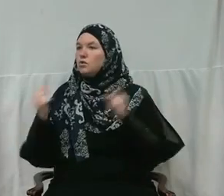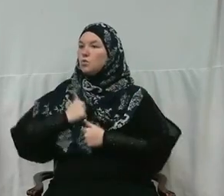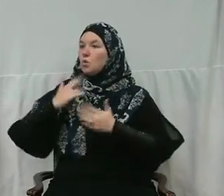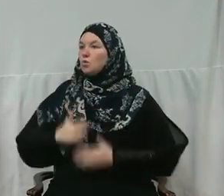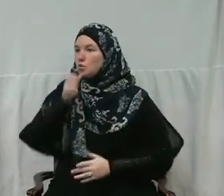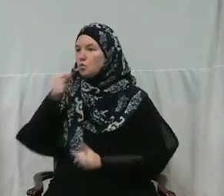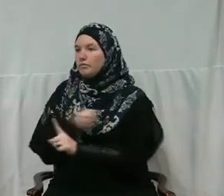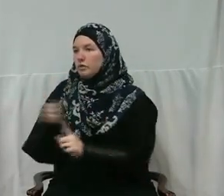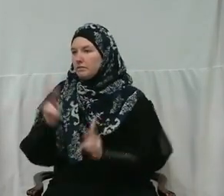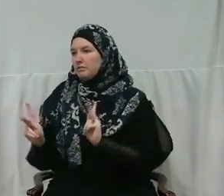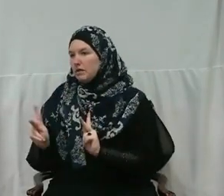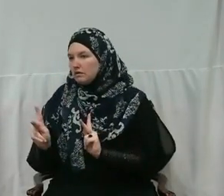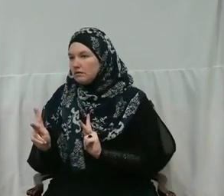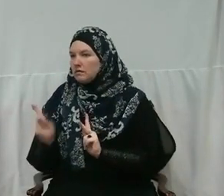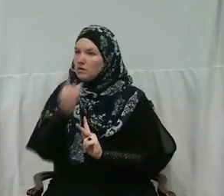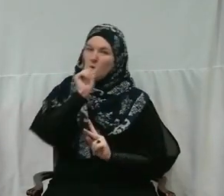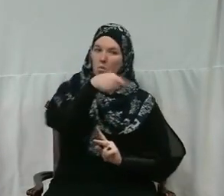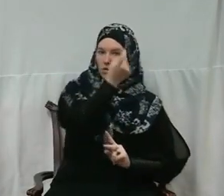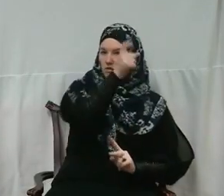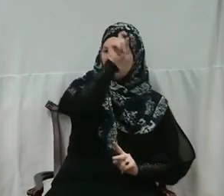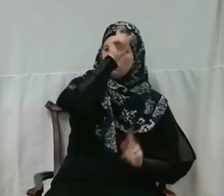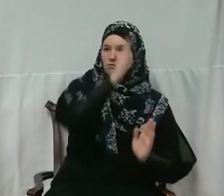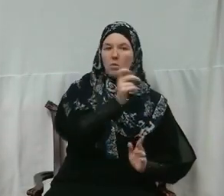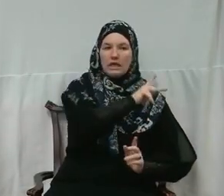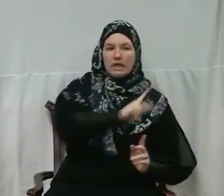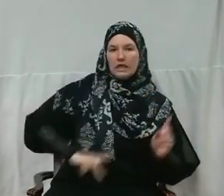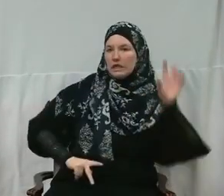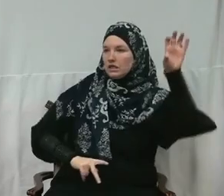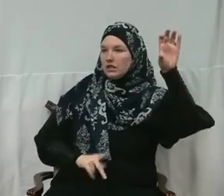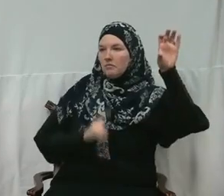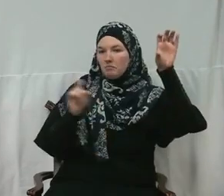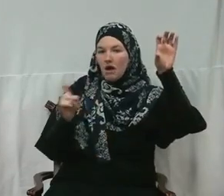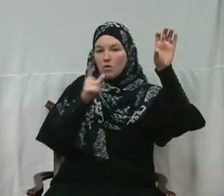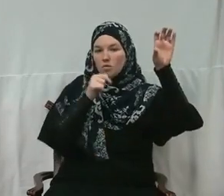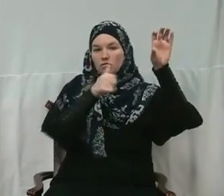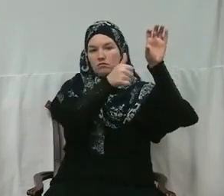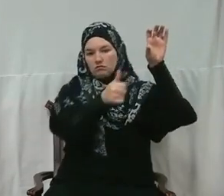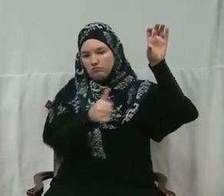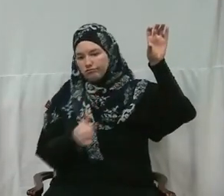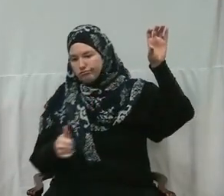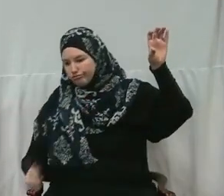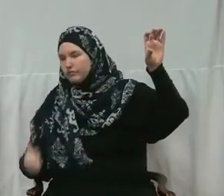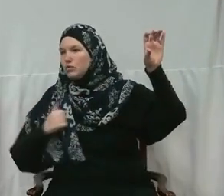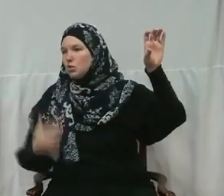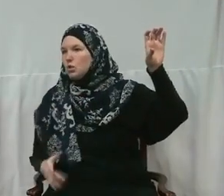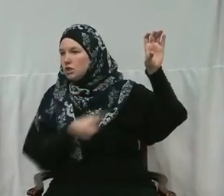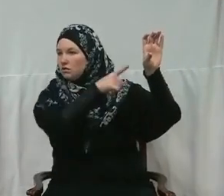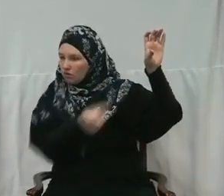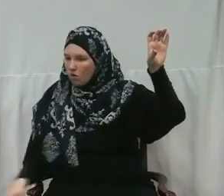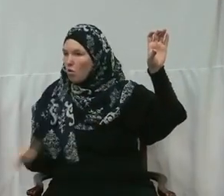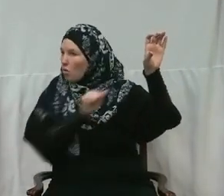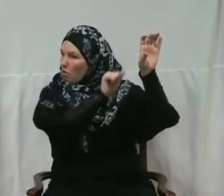إِنَّ فِرْعَوْنَ وَهَامَانَ وَجُنُودَهُمَا كَانُوا خَاطِئِينَ.